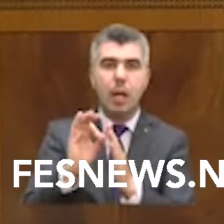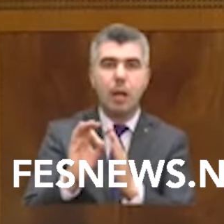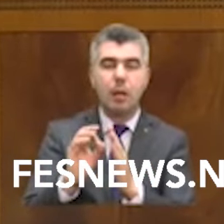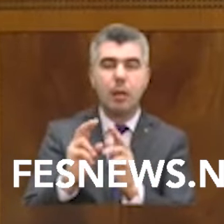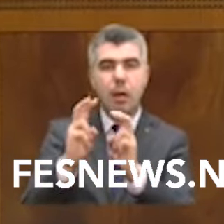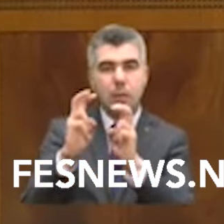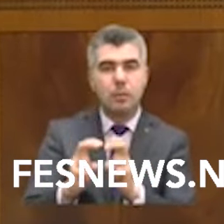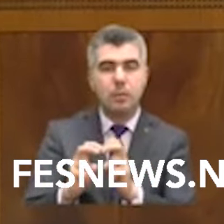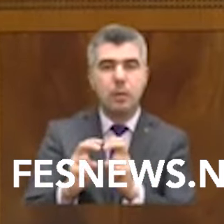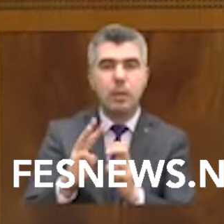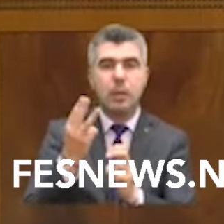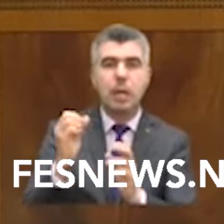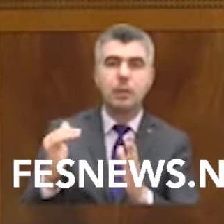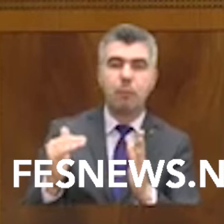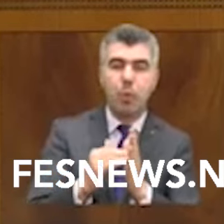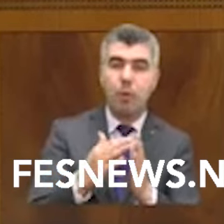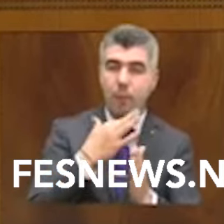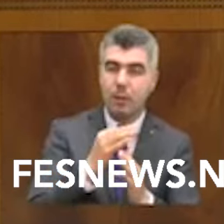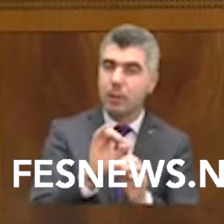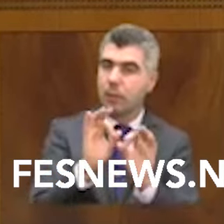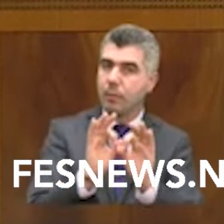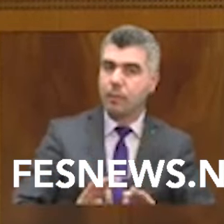30 مليون. هذه ماشي سهله.